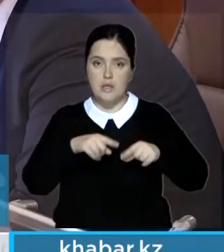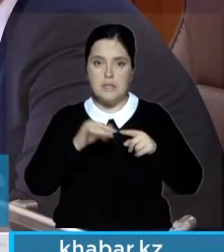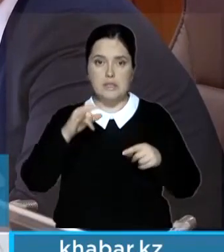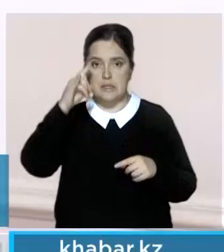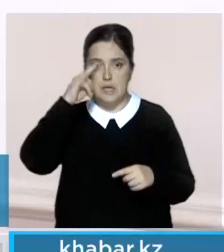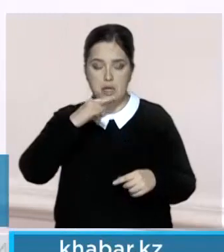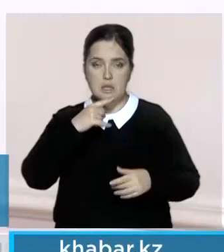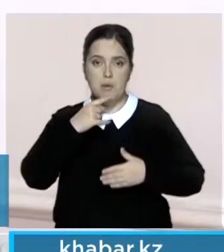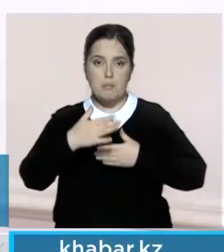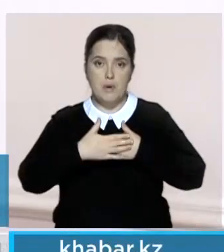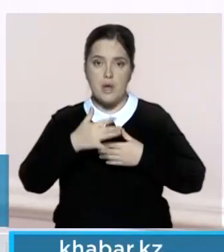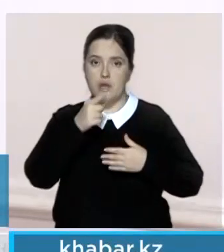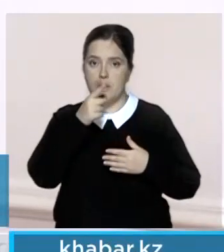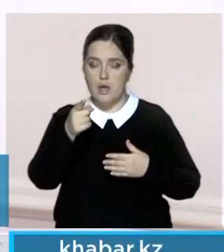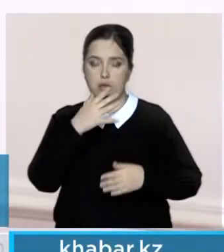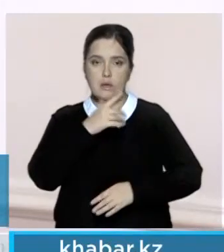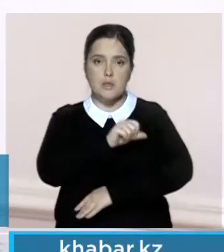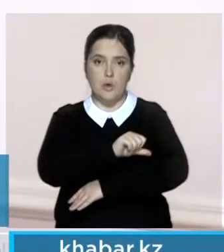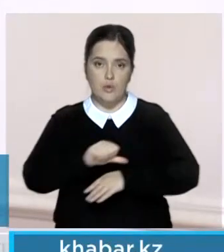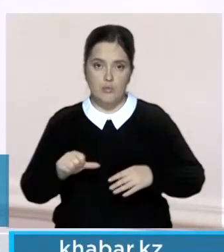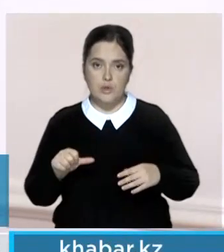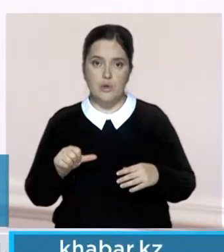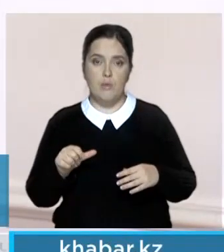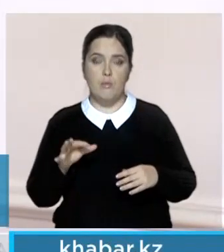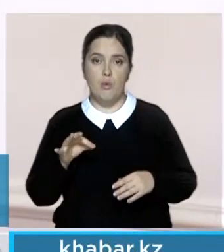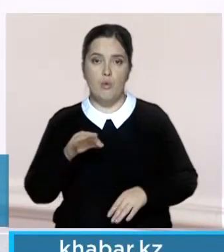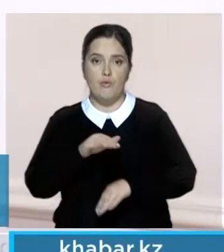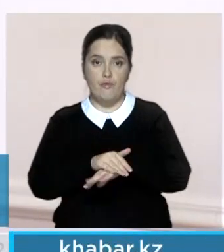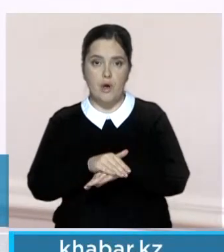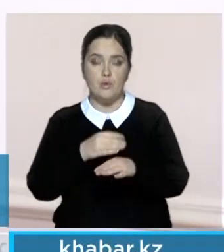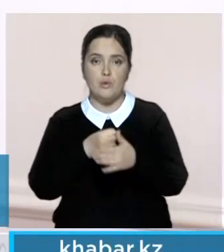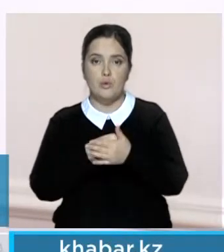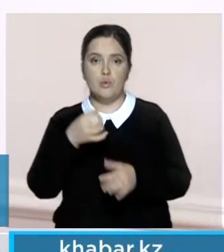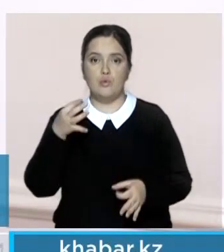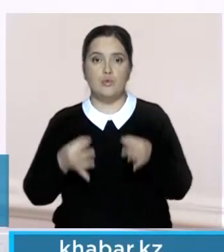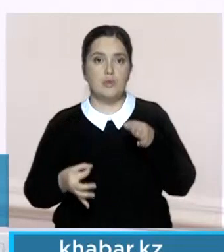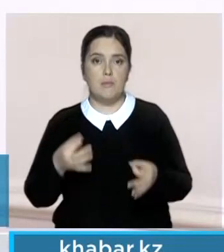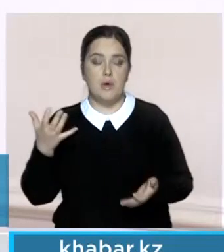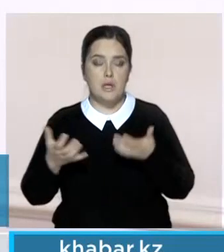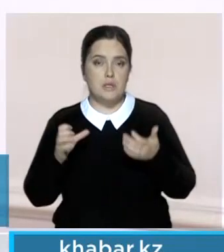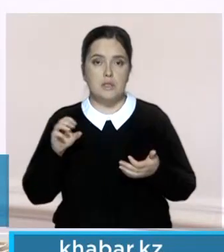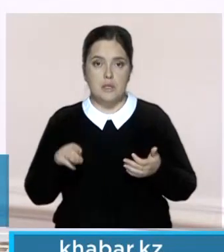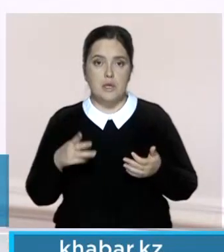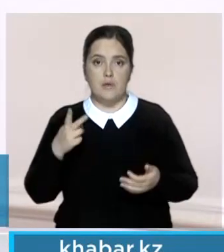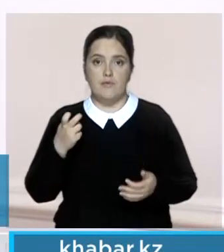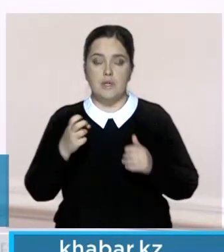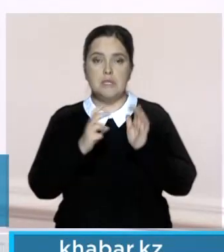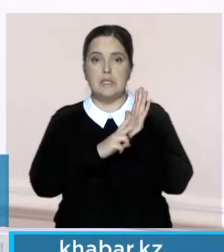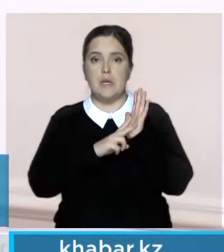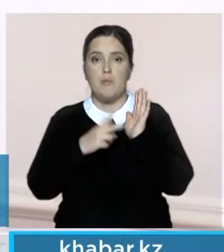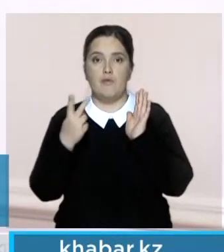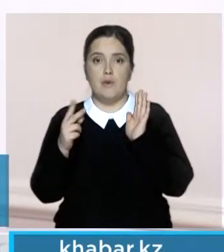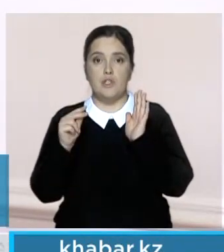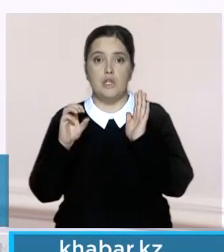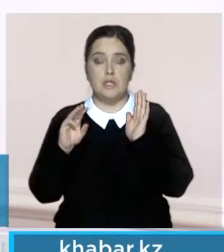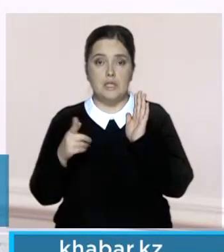Казахстана, ближнего и дальнего зарубежья. По данному факту проводится досудебное расследование по статье 277